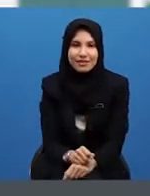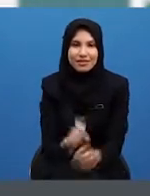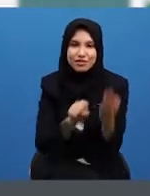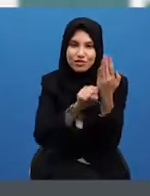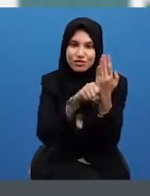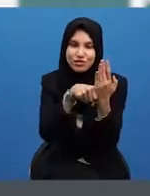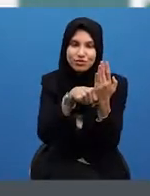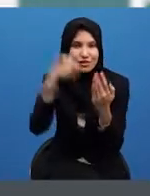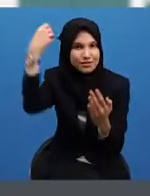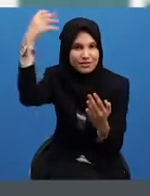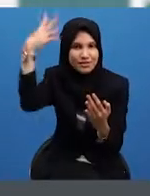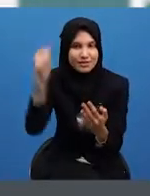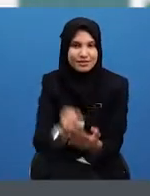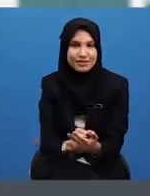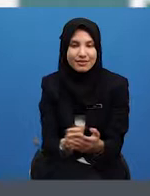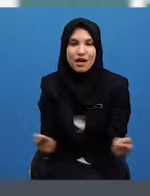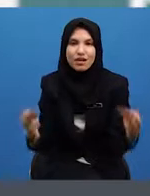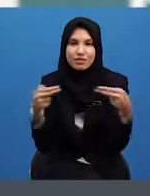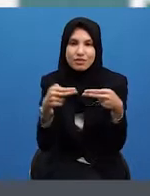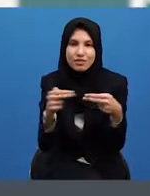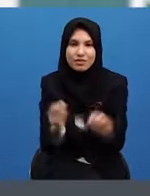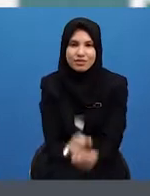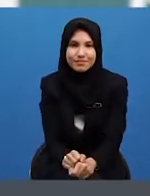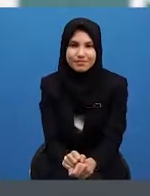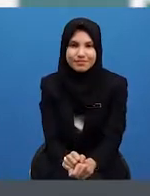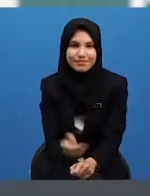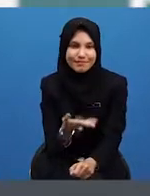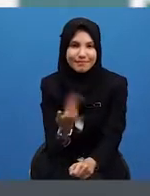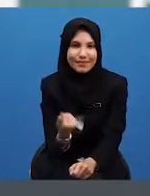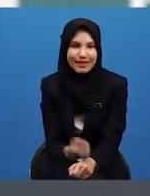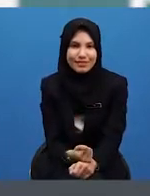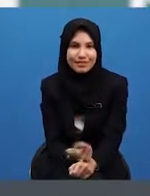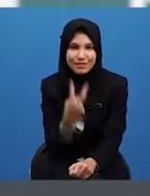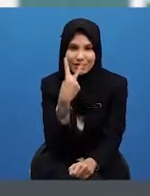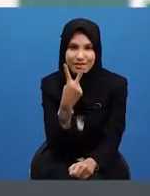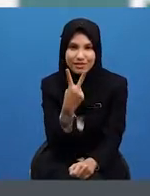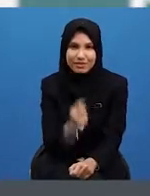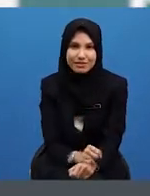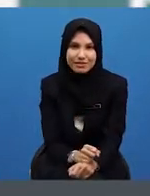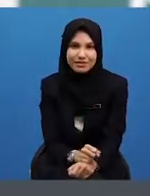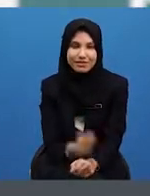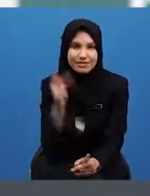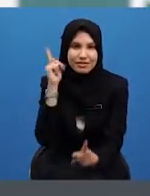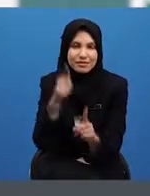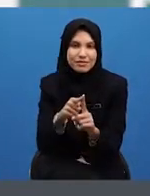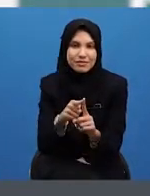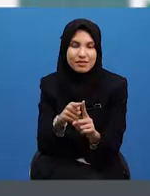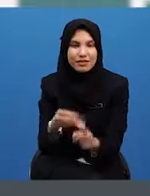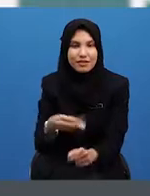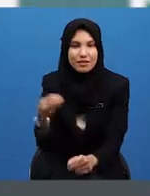sumber cahaya yang utama jump kita lihat bule kepada